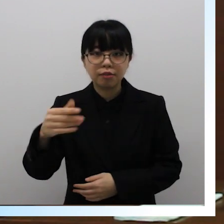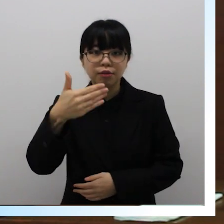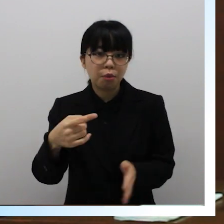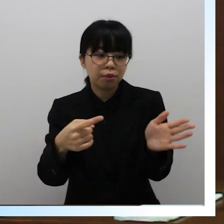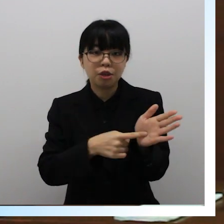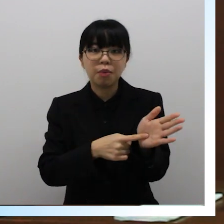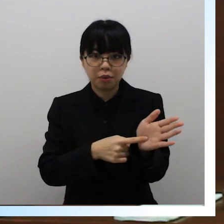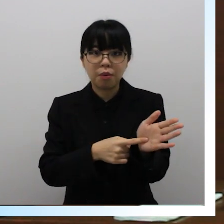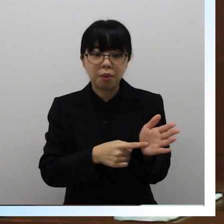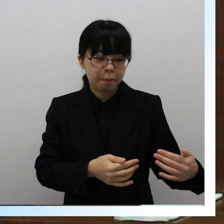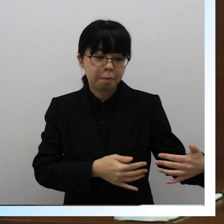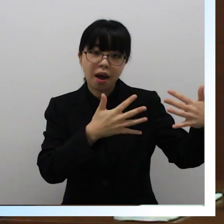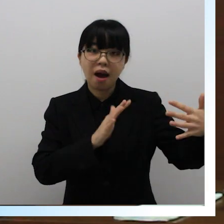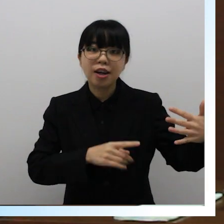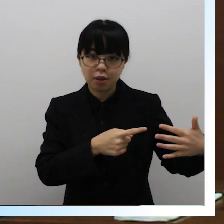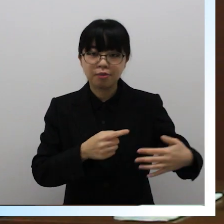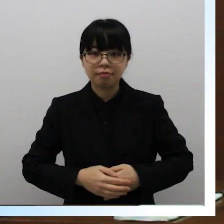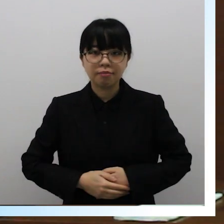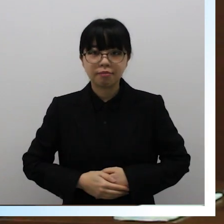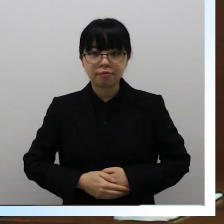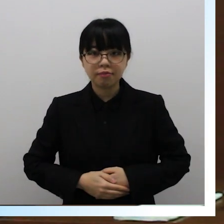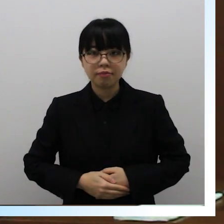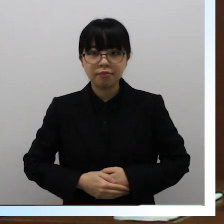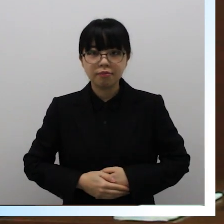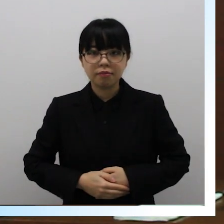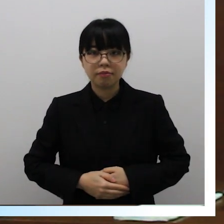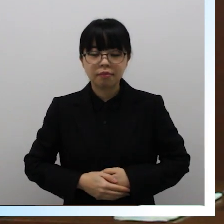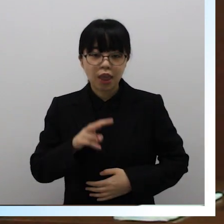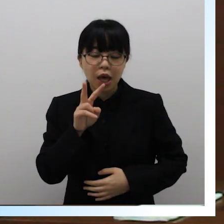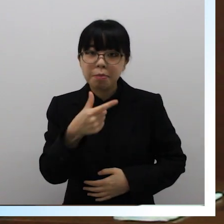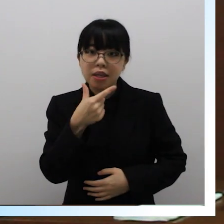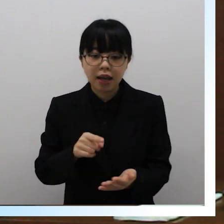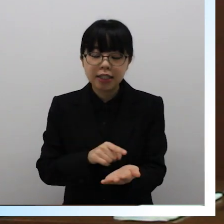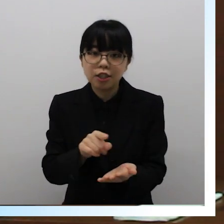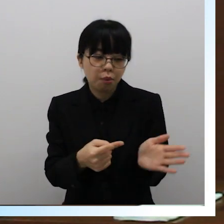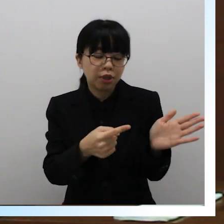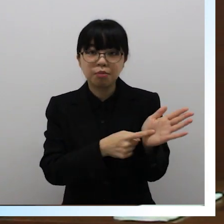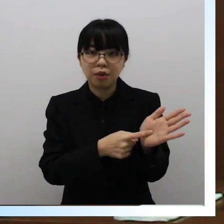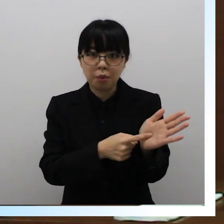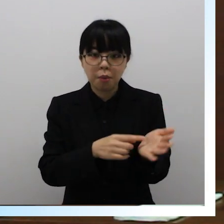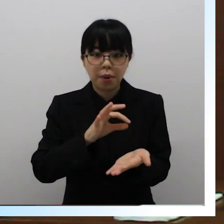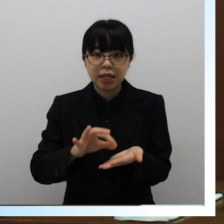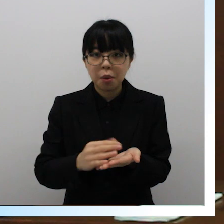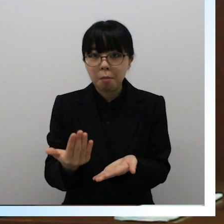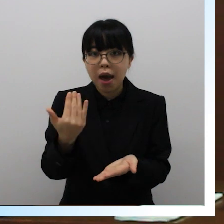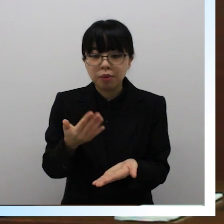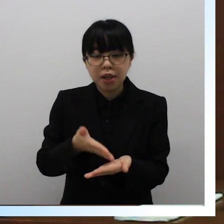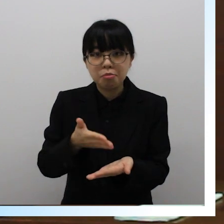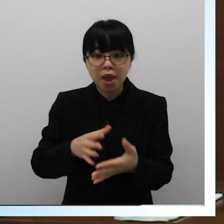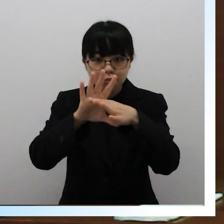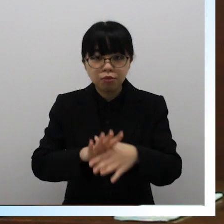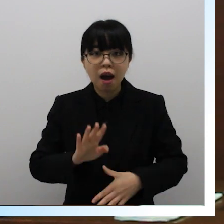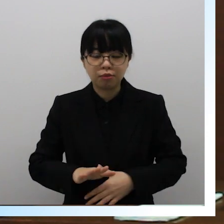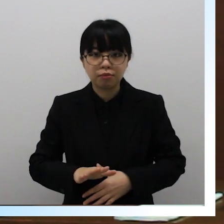ます。閲覧したいマップをクリックしますと、利用規約が表示されますので、同意していただくことにより、利用開